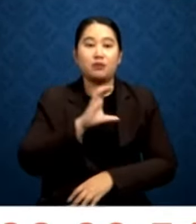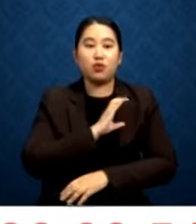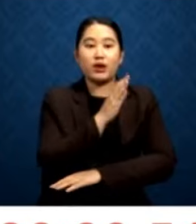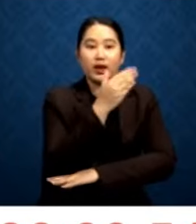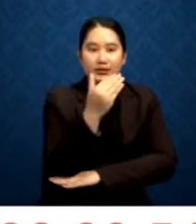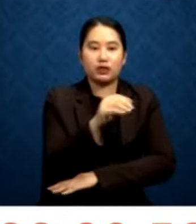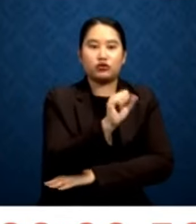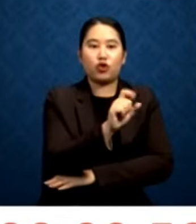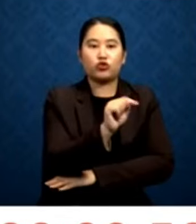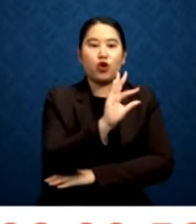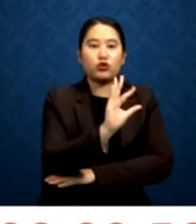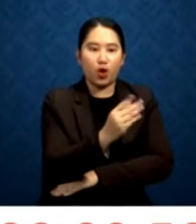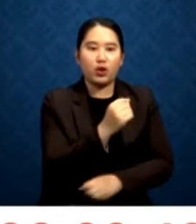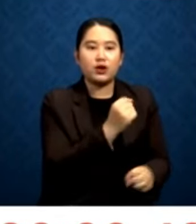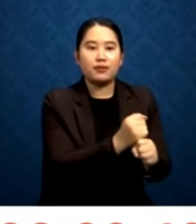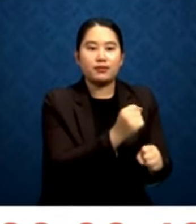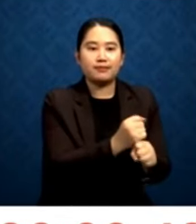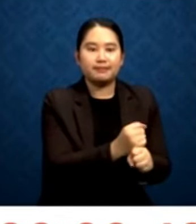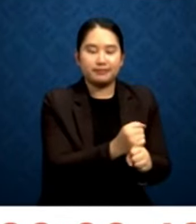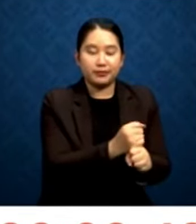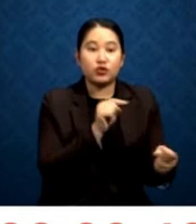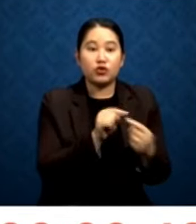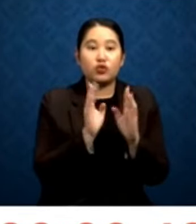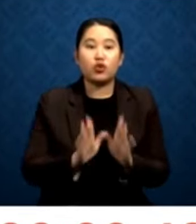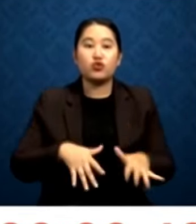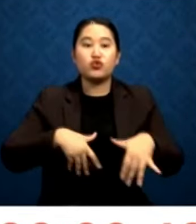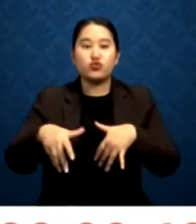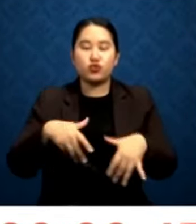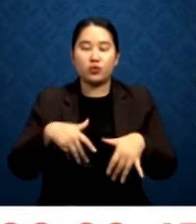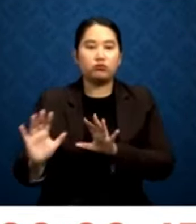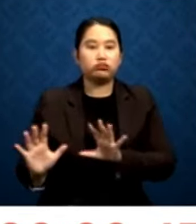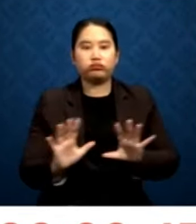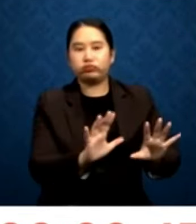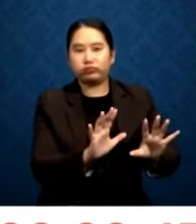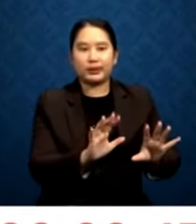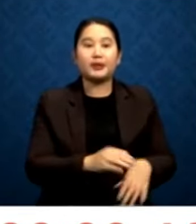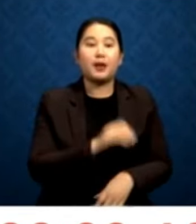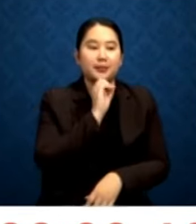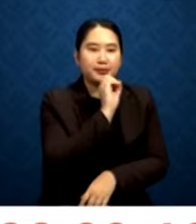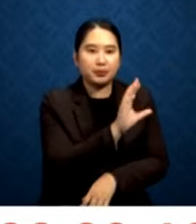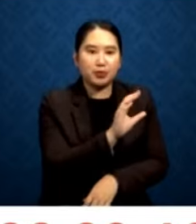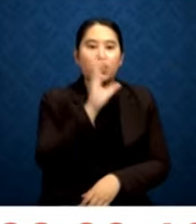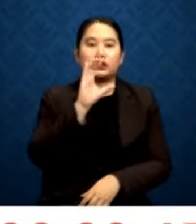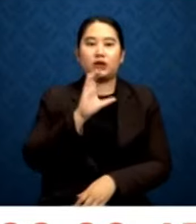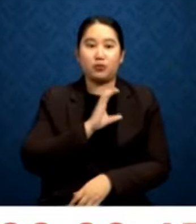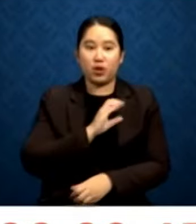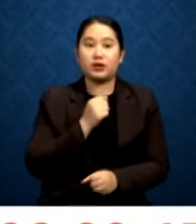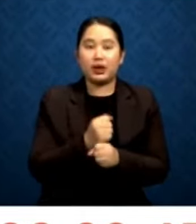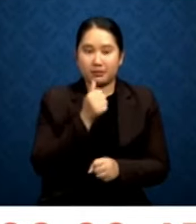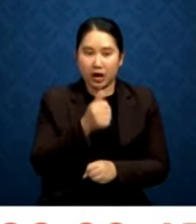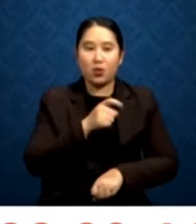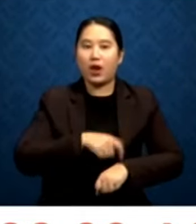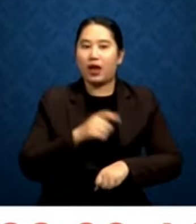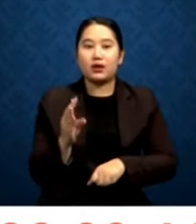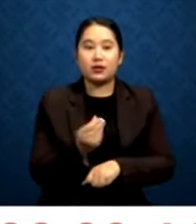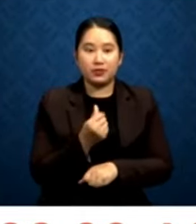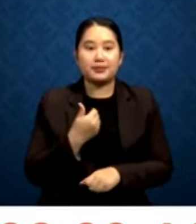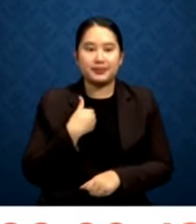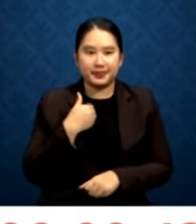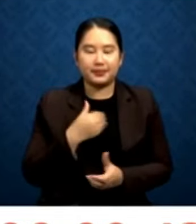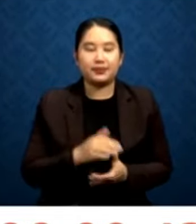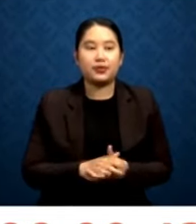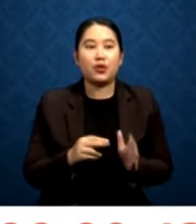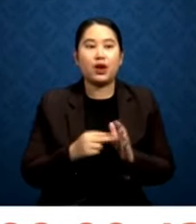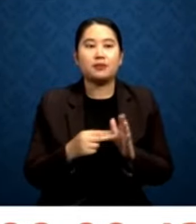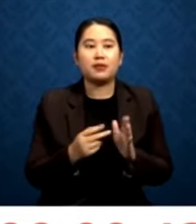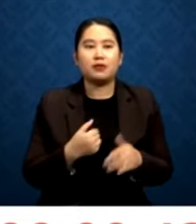สอนต.ช.นะคะให้มีช่องทางให้ประชาชนเข้าแจ้งบอกแสแล้็ได้แจ้งความได้อย่ดวดเร็วก็เพื่ Richmond